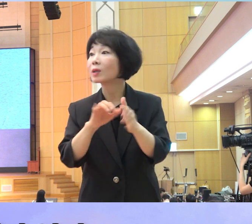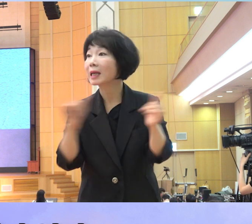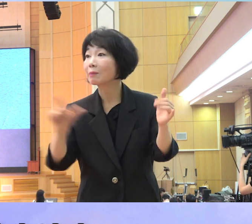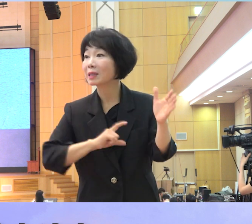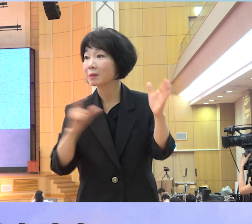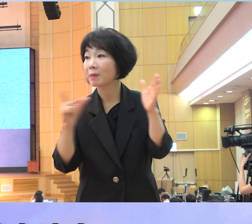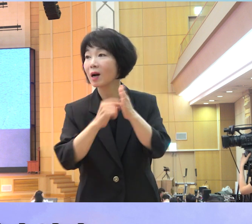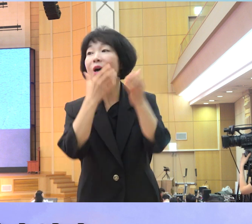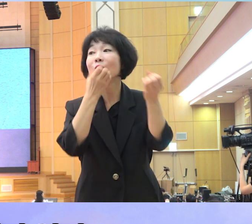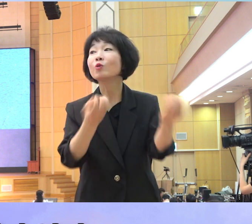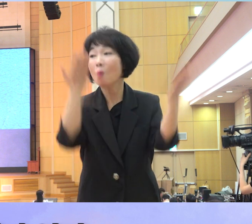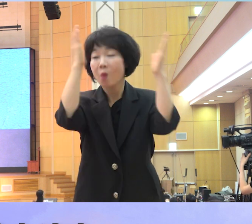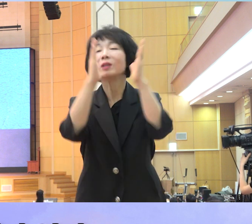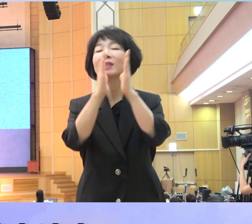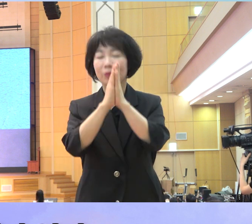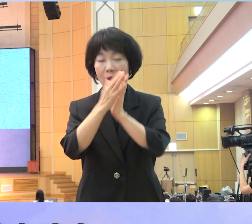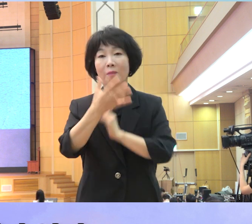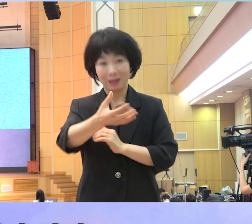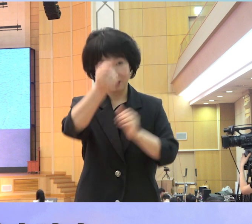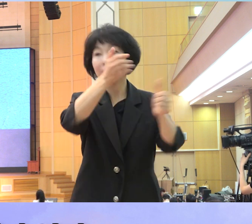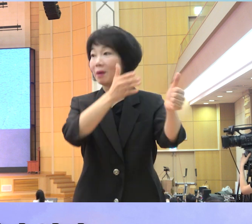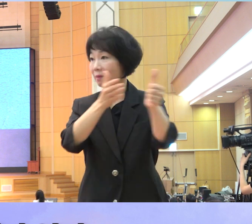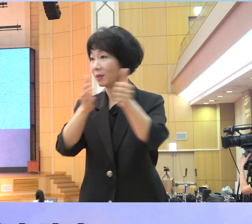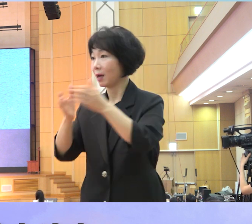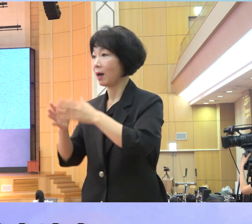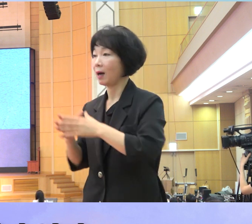환영회 있으니까 참석해 주시길 바라겠고요.